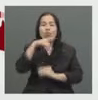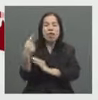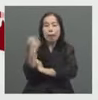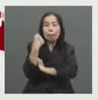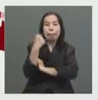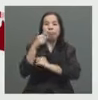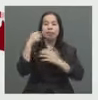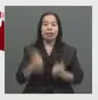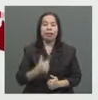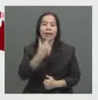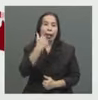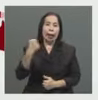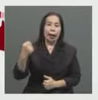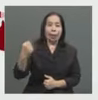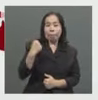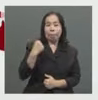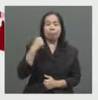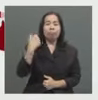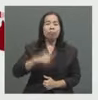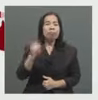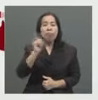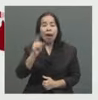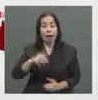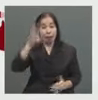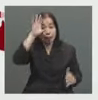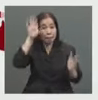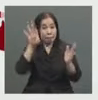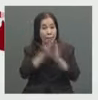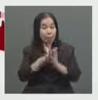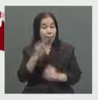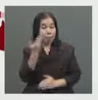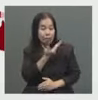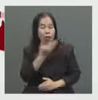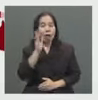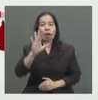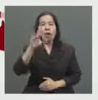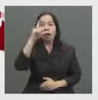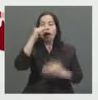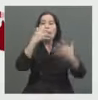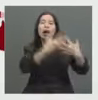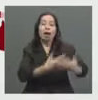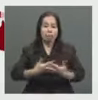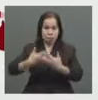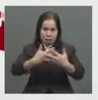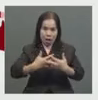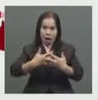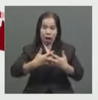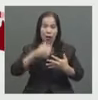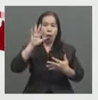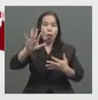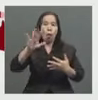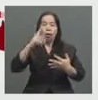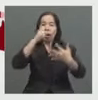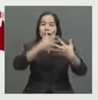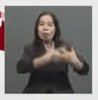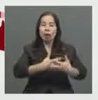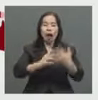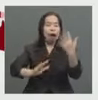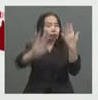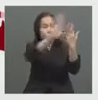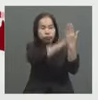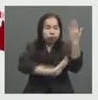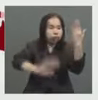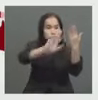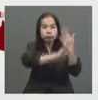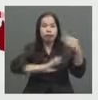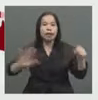อนนี้ต้องเป็นสีเข้มเป็นสีดำไปแล้วจะเห็นในภาพของสหรัฐอเมริกาเกือบทั้งประเทศนะครับไปทั้งหมดแล้วเคสที่ยื